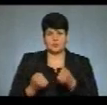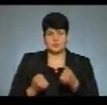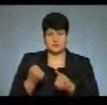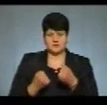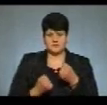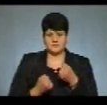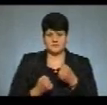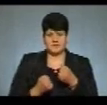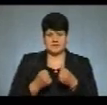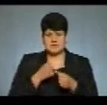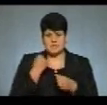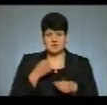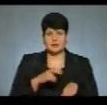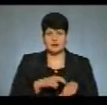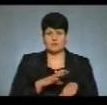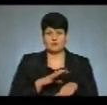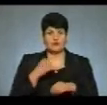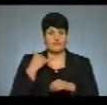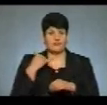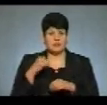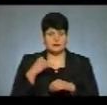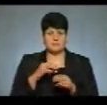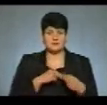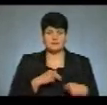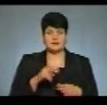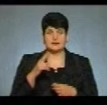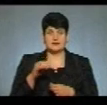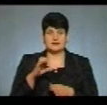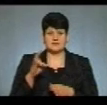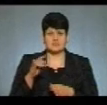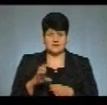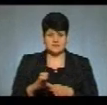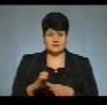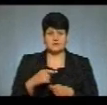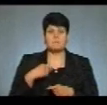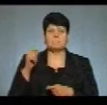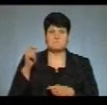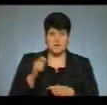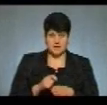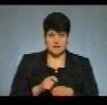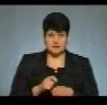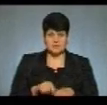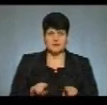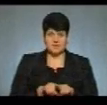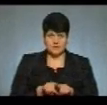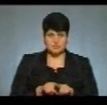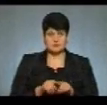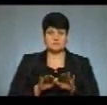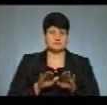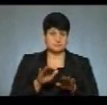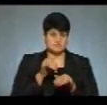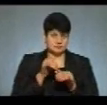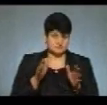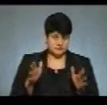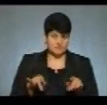старшим лікарем зміни було викликано працівників ДСНС. Вони приїхали і так само забуксували, і